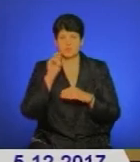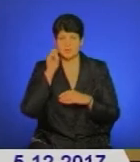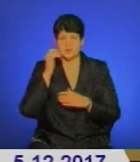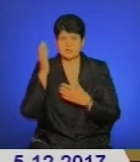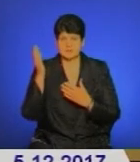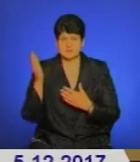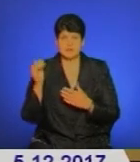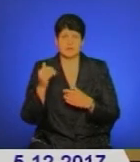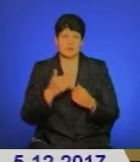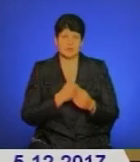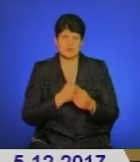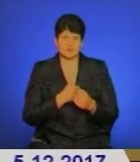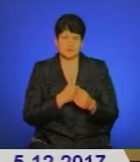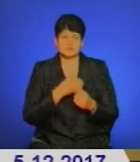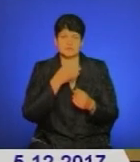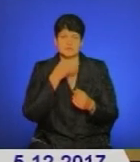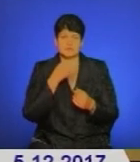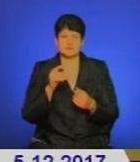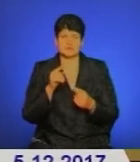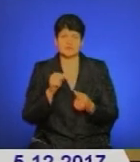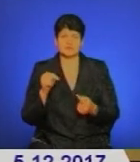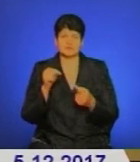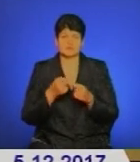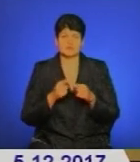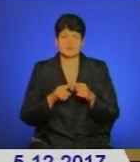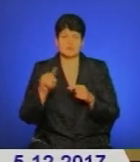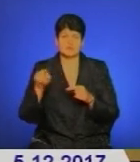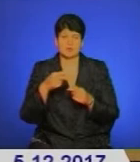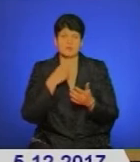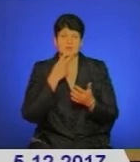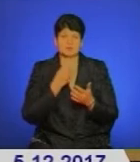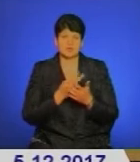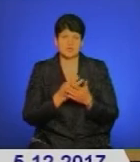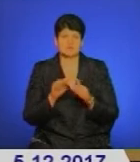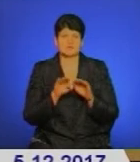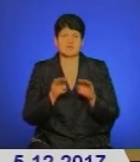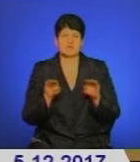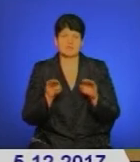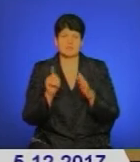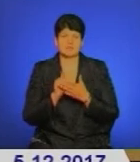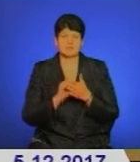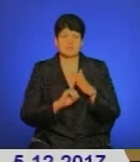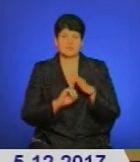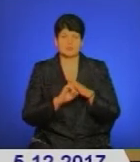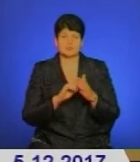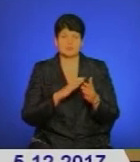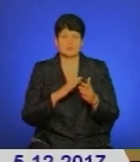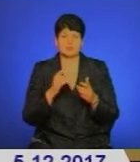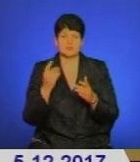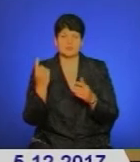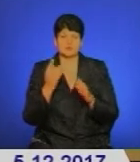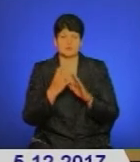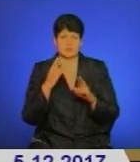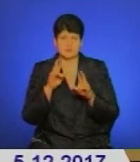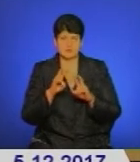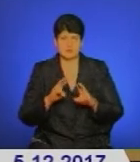І відповідно хочу сказати, що відповідно ті вимоги передбачають, щоб на рівні Пенсійного фонду України були в першу чергу розглянуті